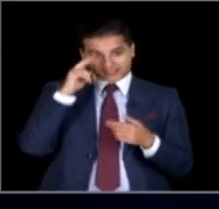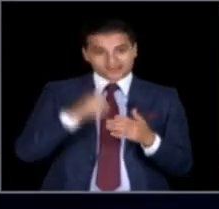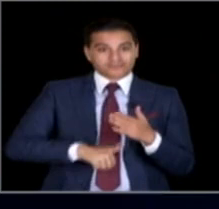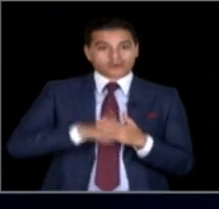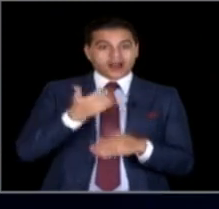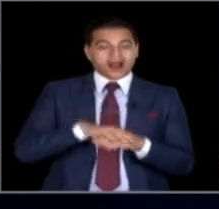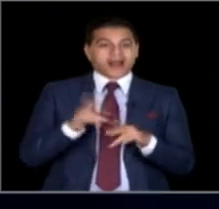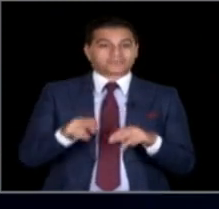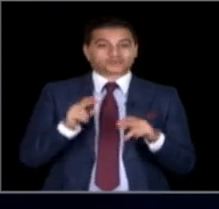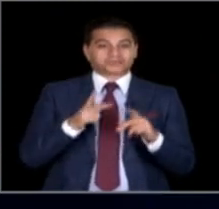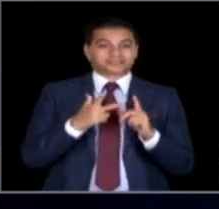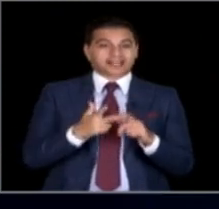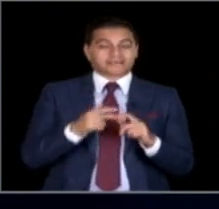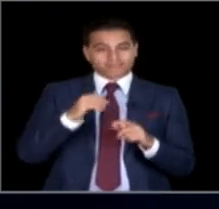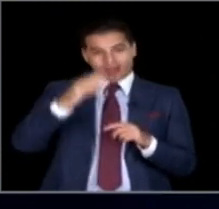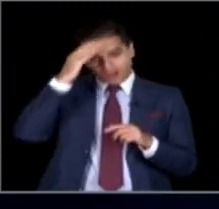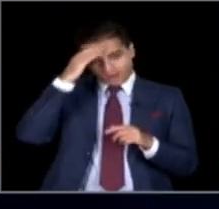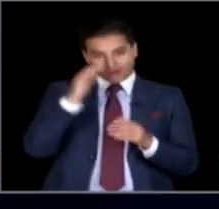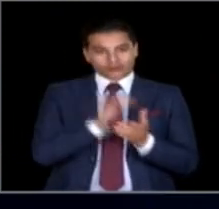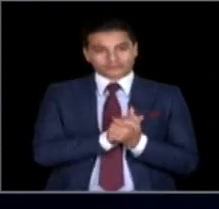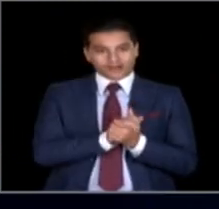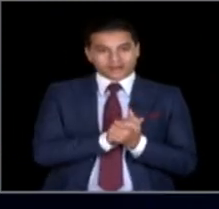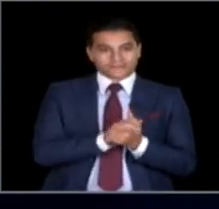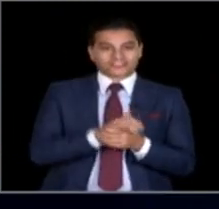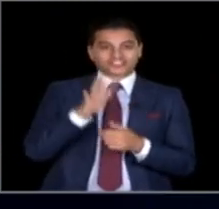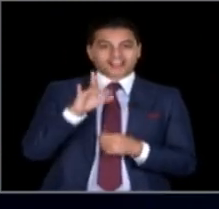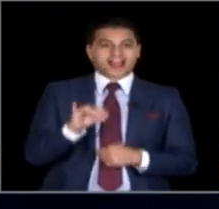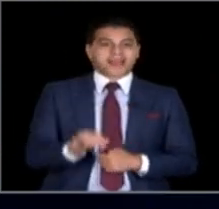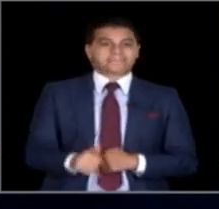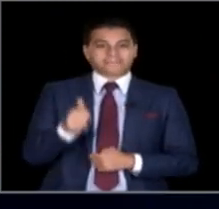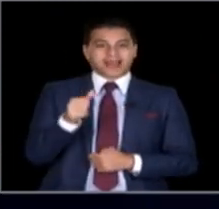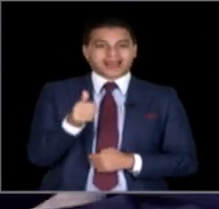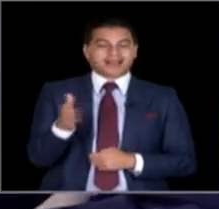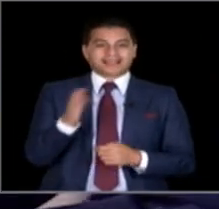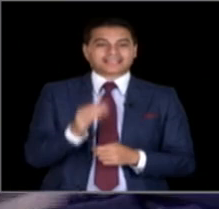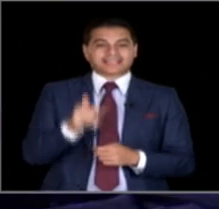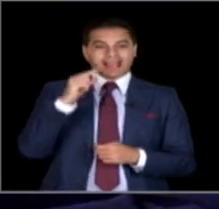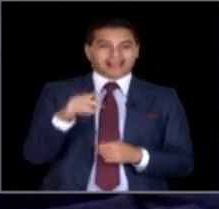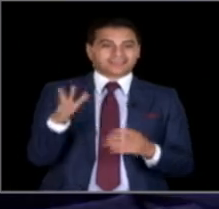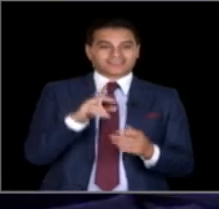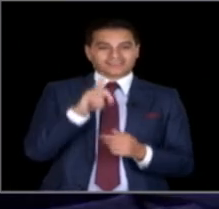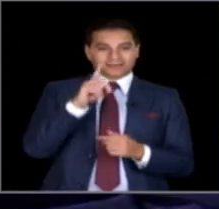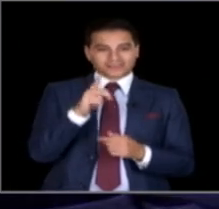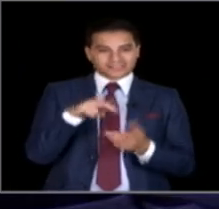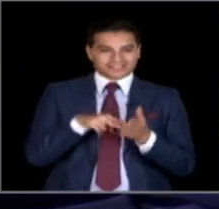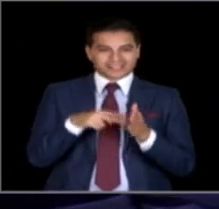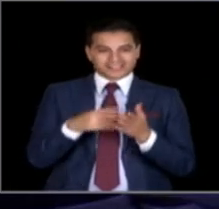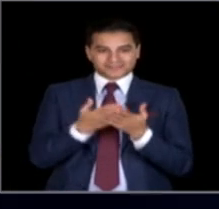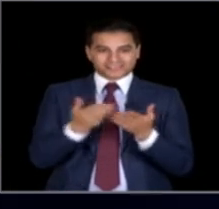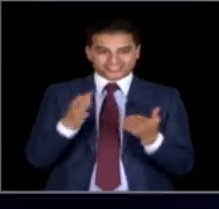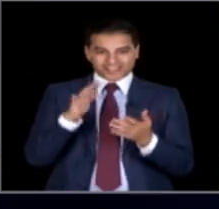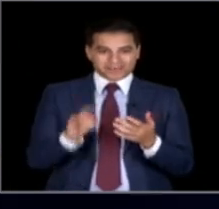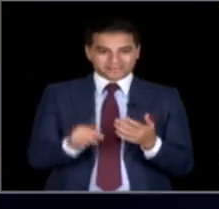فاز بالموسم الثالث لعبقرة الأصحاب شيماء جاد الرب. ازيك يا شيماء؟ ازي حضرتك مستر